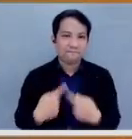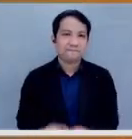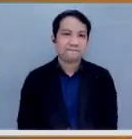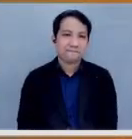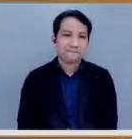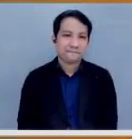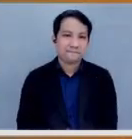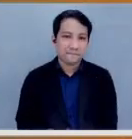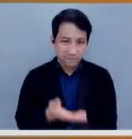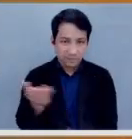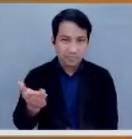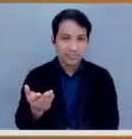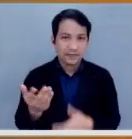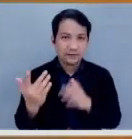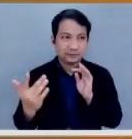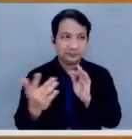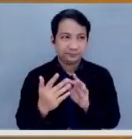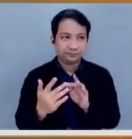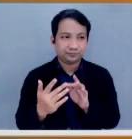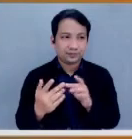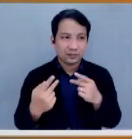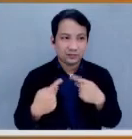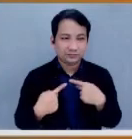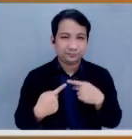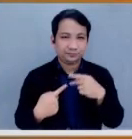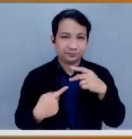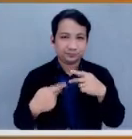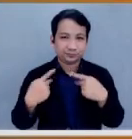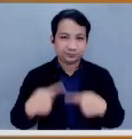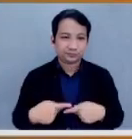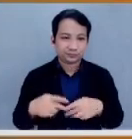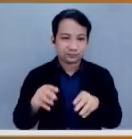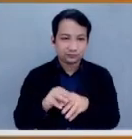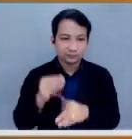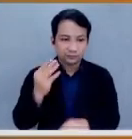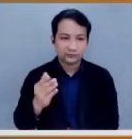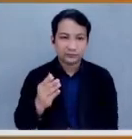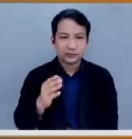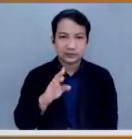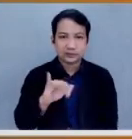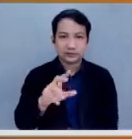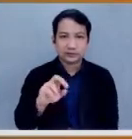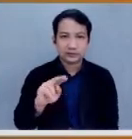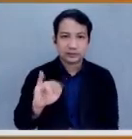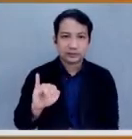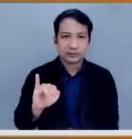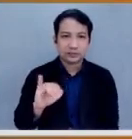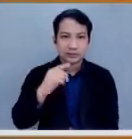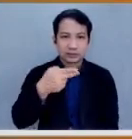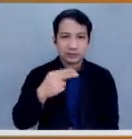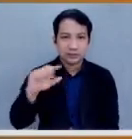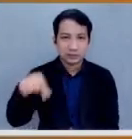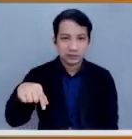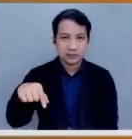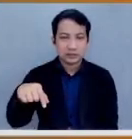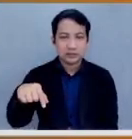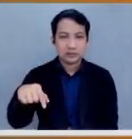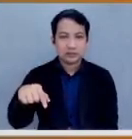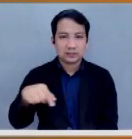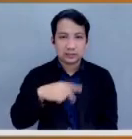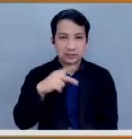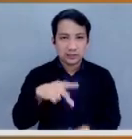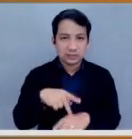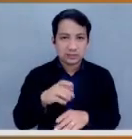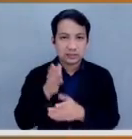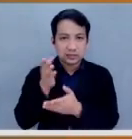pwede niyo po kami kontakin. And then meron din po kami physical shop sa Marikina, Bayani PH HQ po ang pinipin sa Waze para po makapunta kayo.